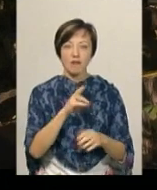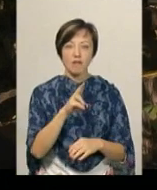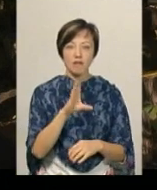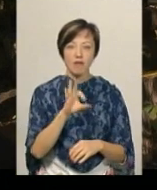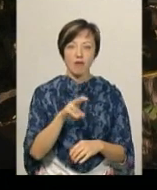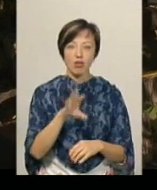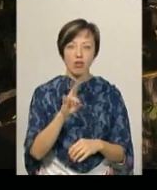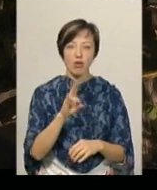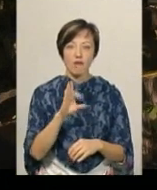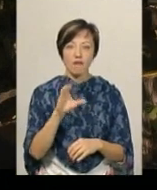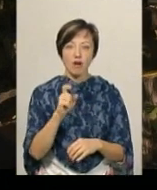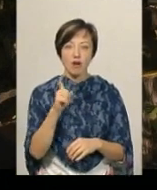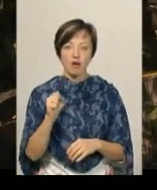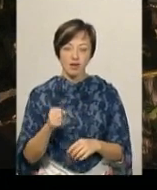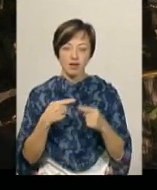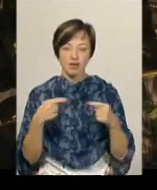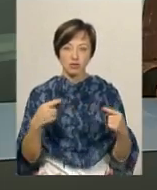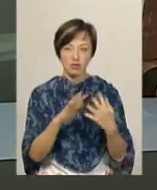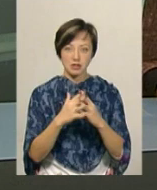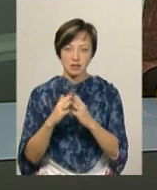іменно степове, березове.